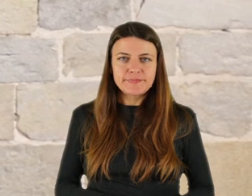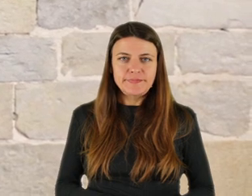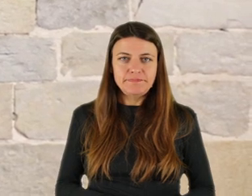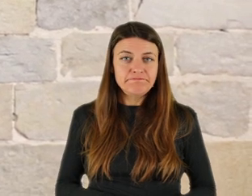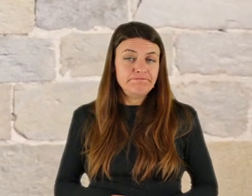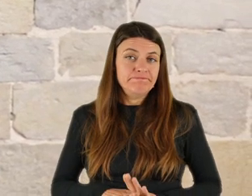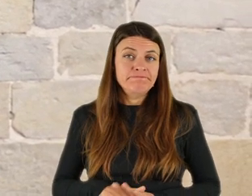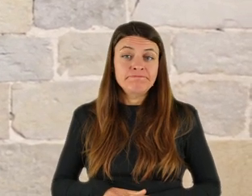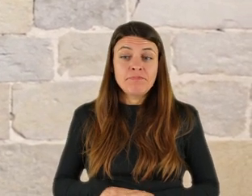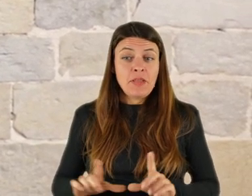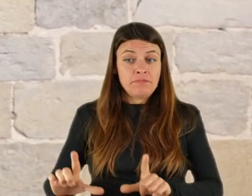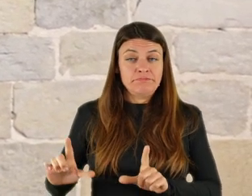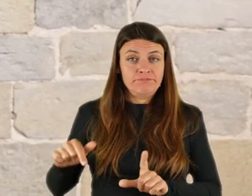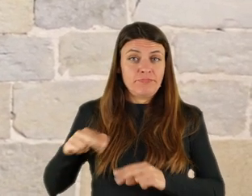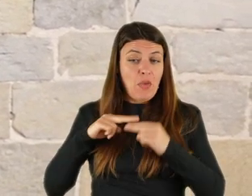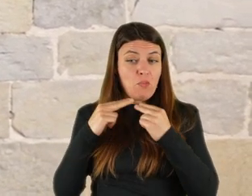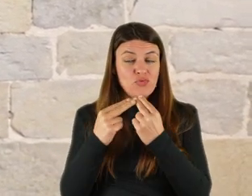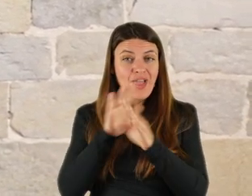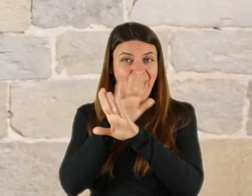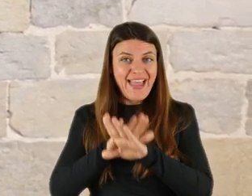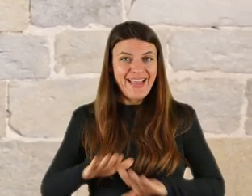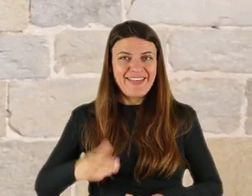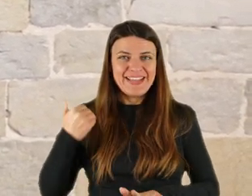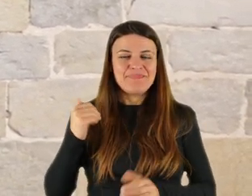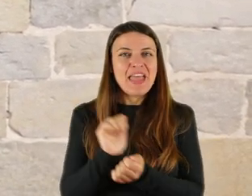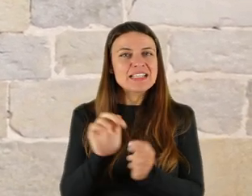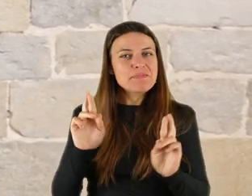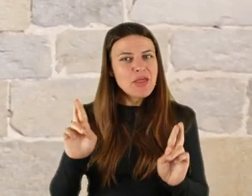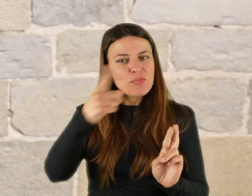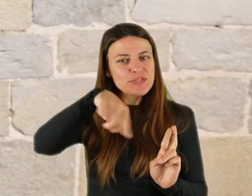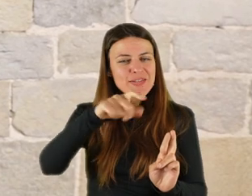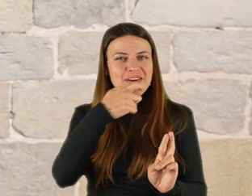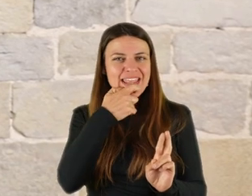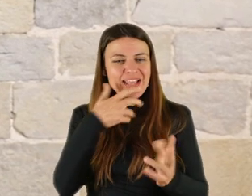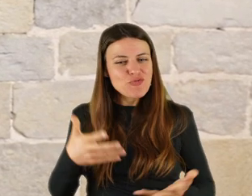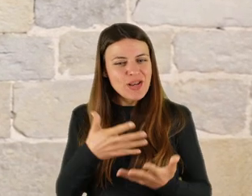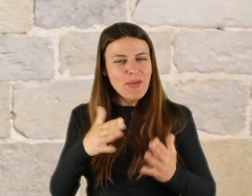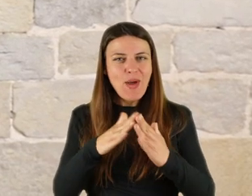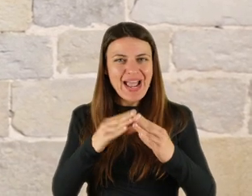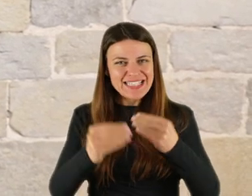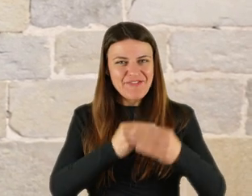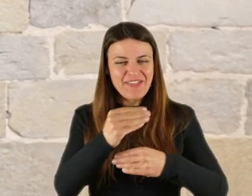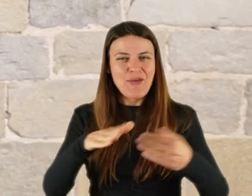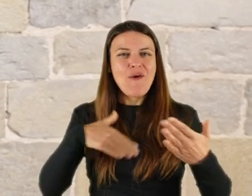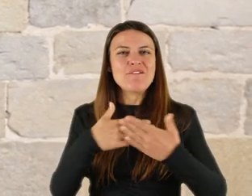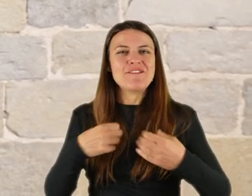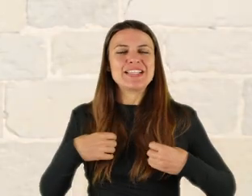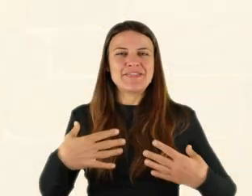Bé, doncs aquí ja tenim el nostre mosaic acabat. Espero que us hagi agradat, que us animeu a fer-ho a casa i fins aviat.